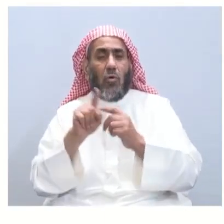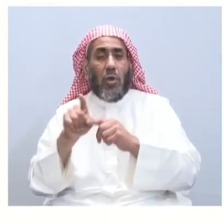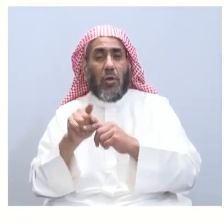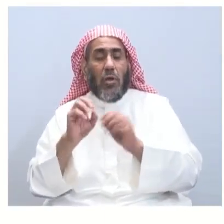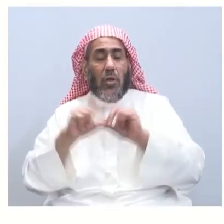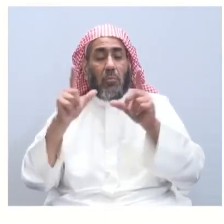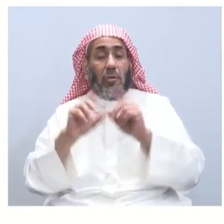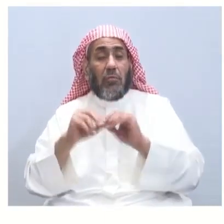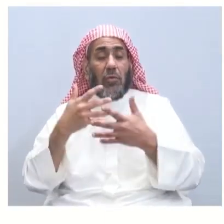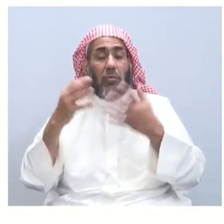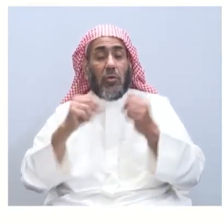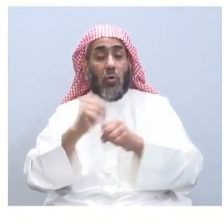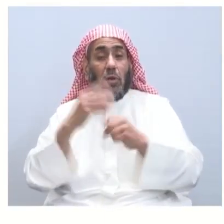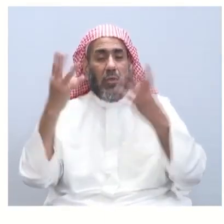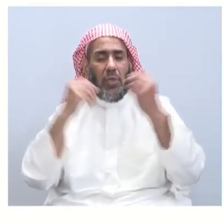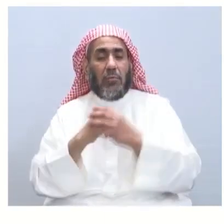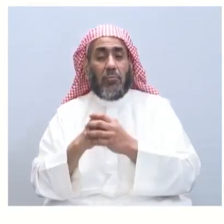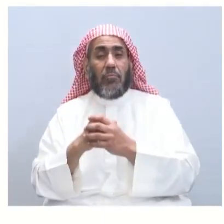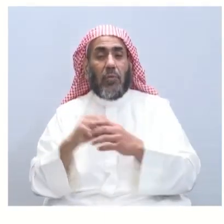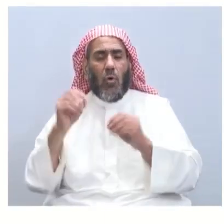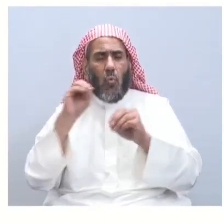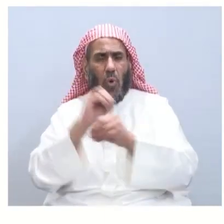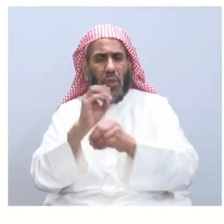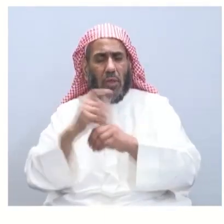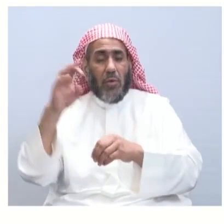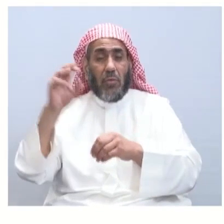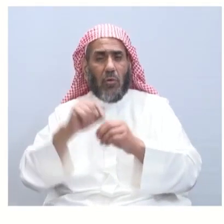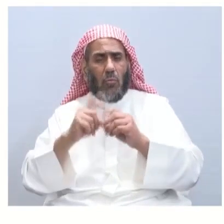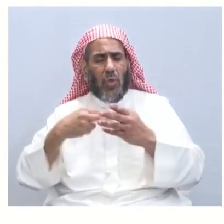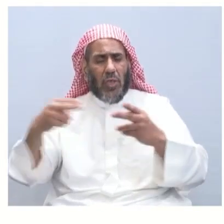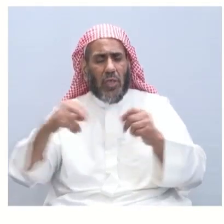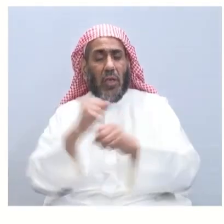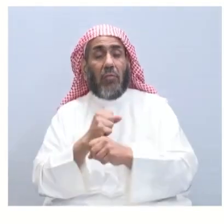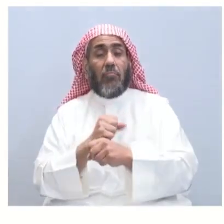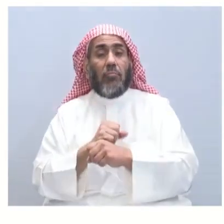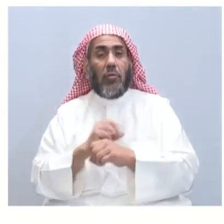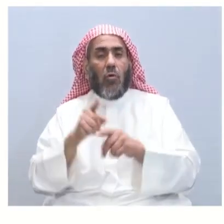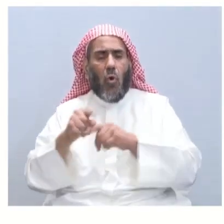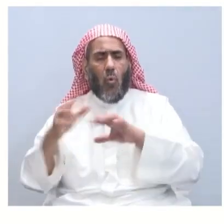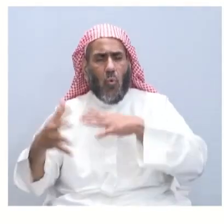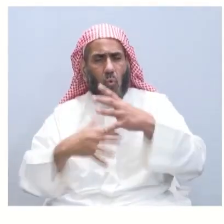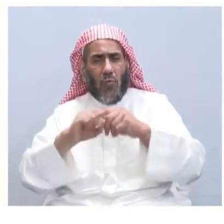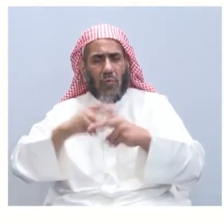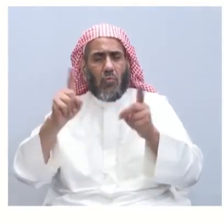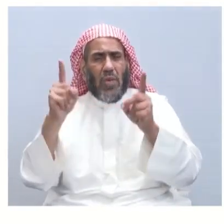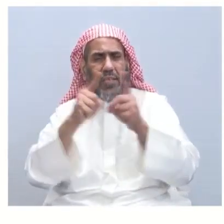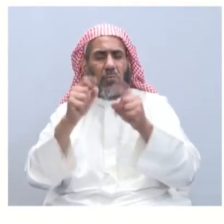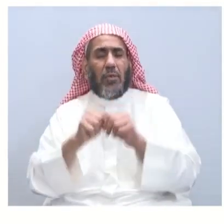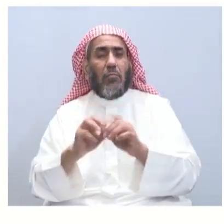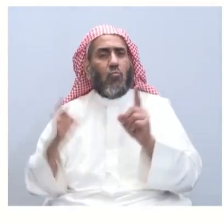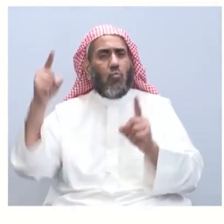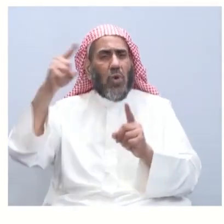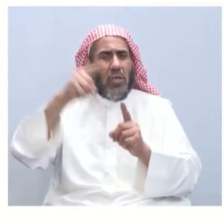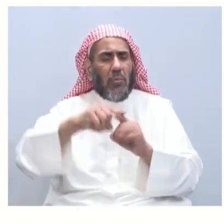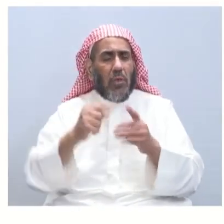يبرز في شعرهما الجوانب التعليميه الوعظيه ابن عثيمين كان متعدد الاغراض وله مشاركات في مناسبات ابن عثيمين